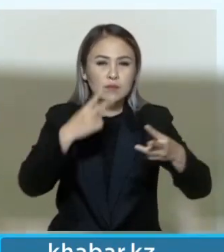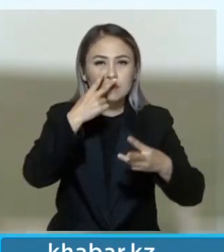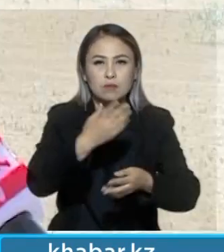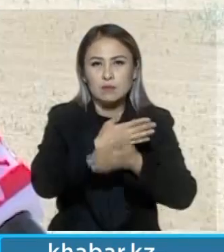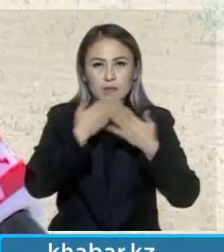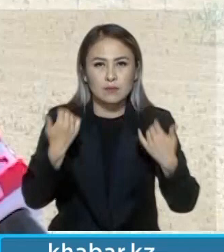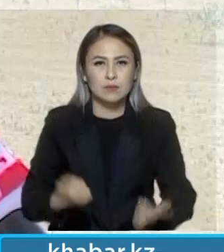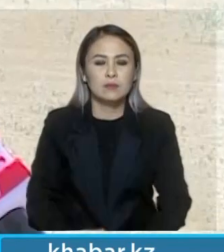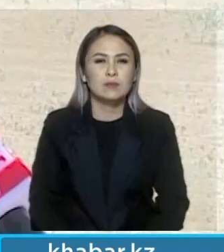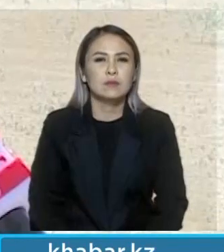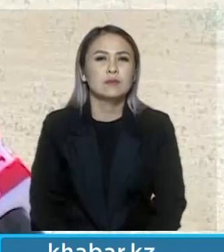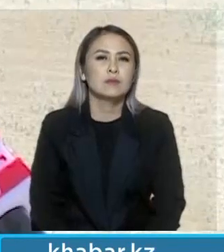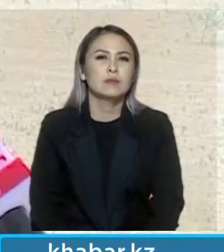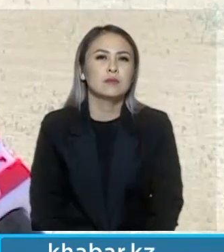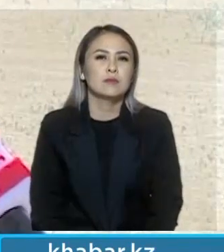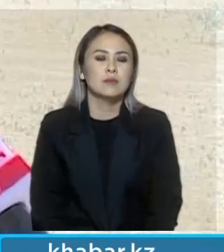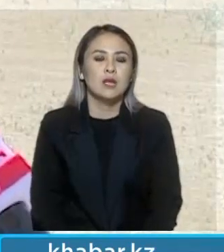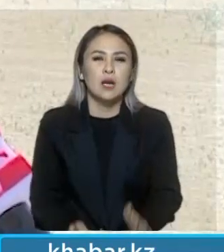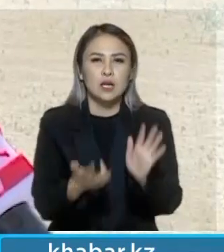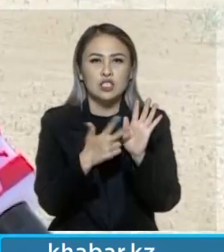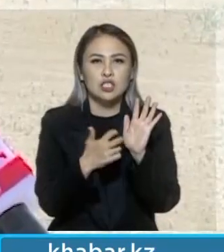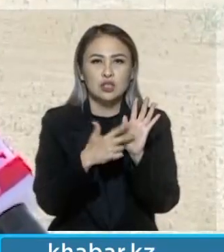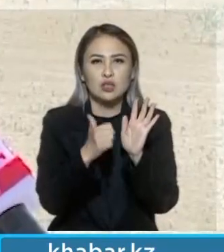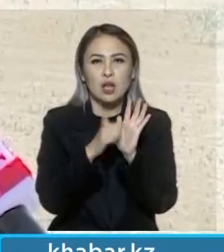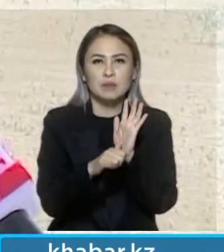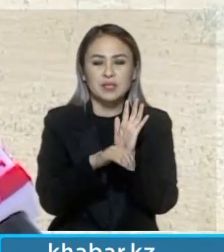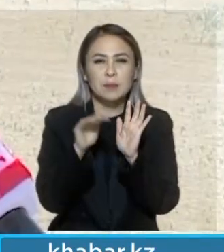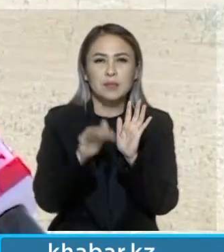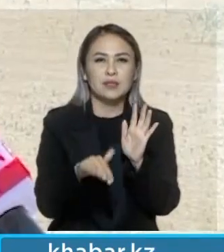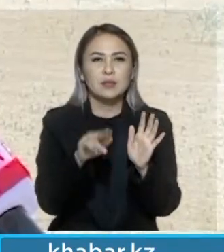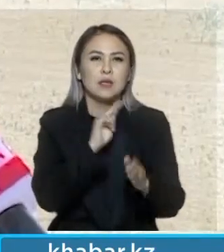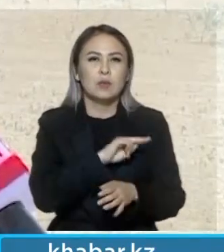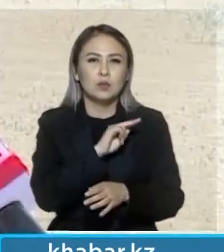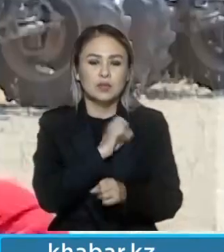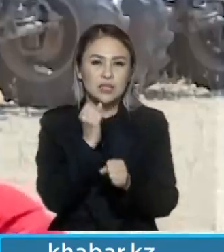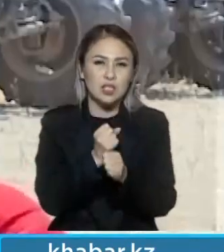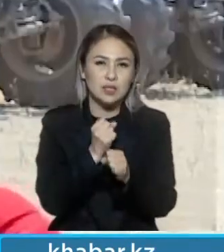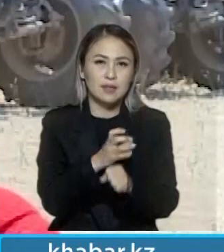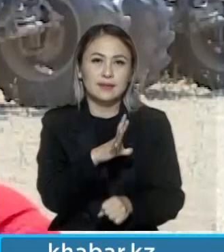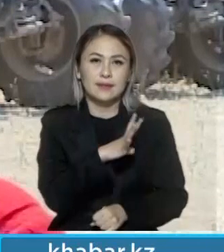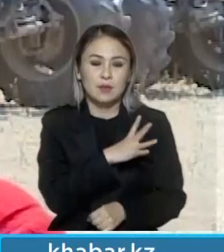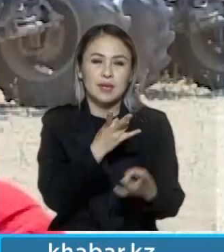жоқпын. Бүгінгі күні 860 мың гектар жұмысын, обработкасын